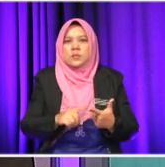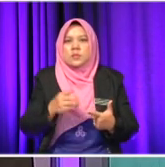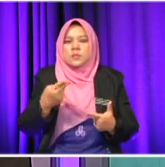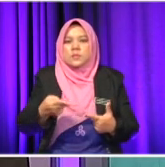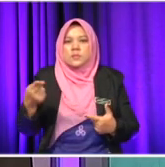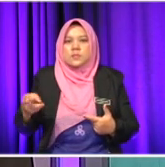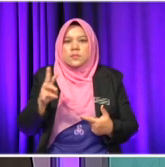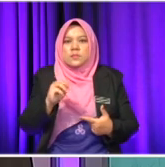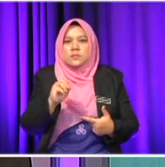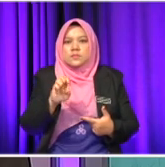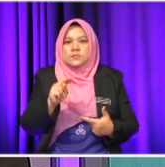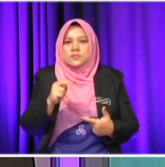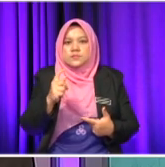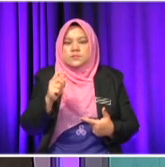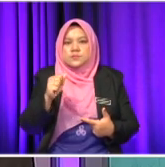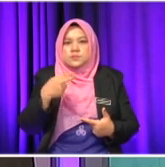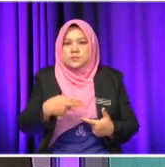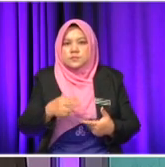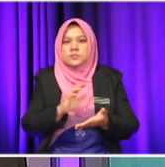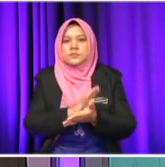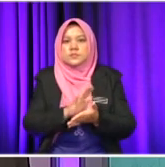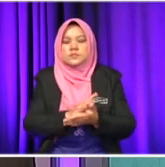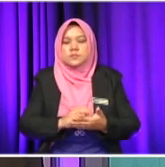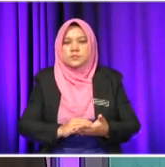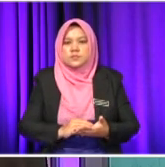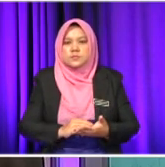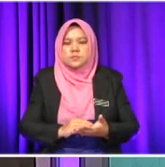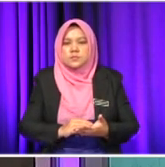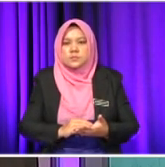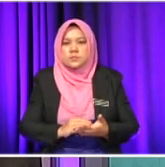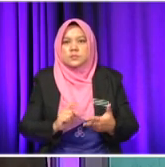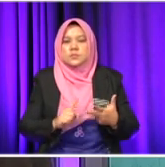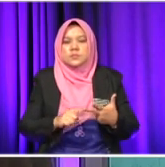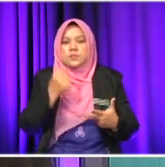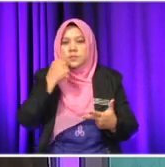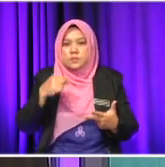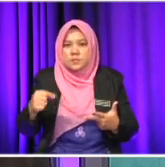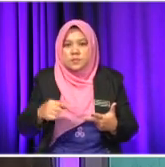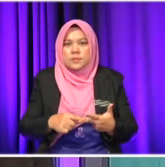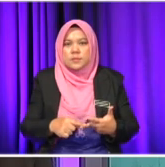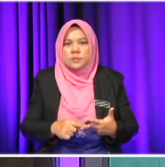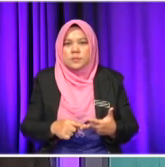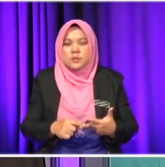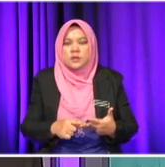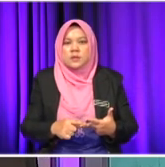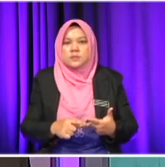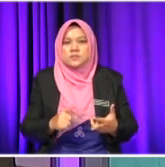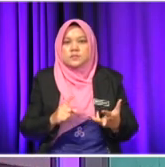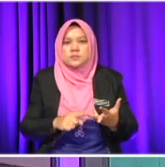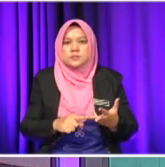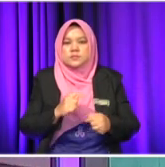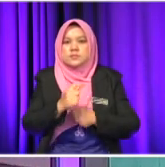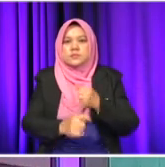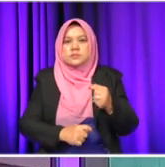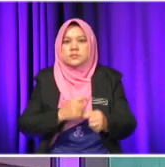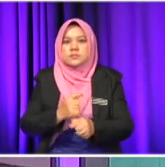mentah itu sebenarnya seperti kertas atau berkaitan dengan diri kamu juga comment Oke jadi kamu sebagai pelajar dan juga teknologi